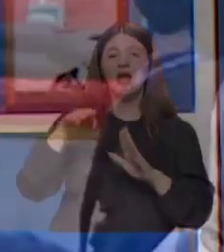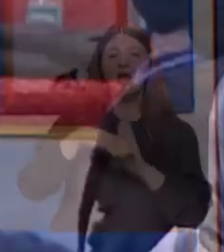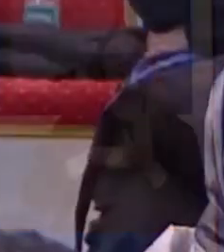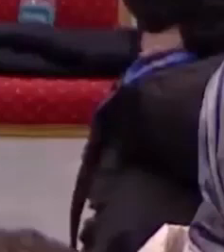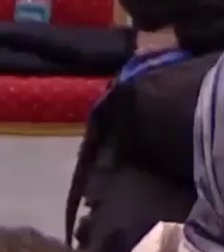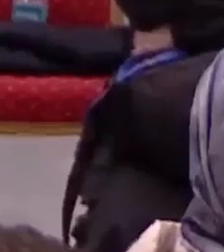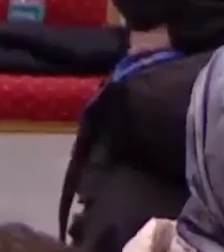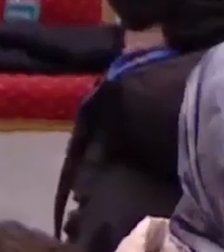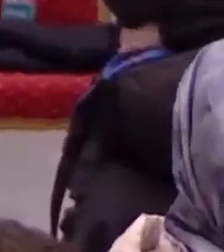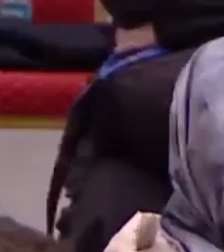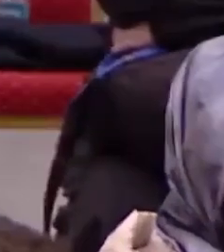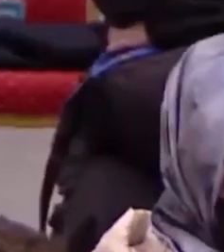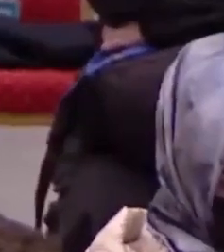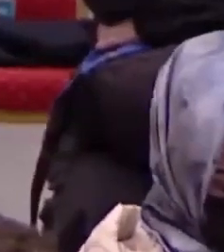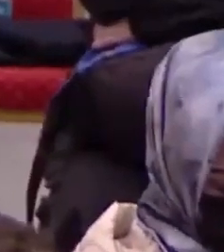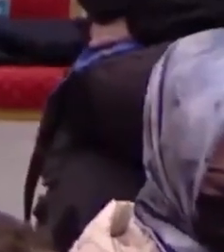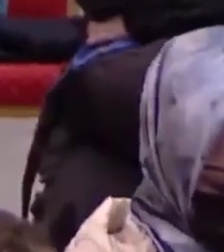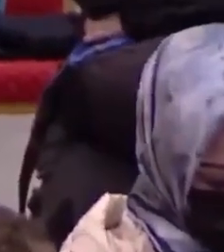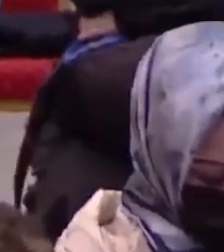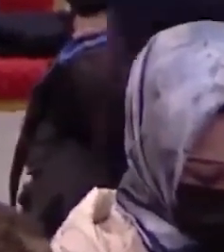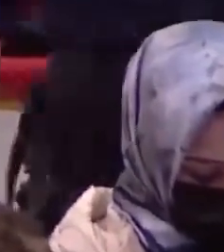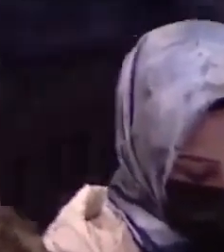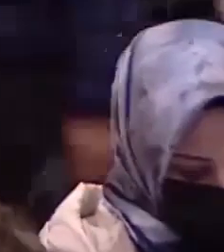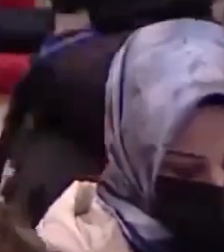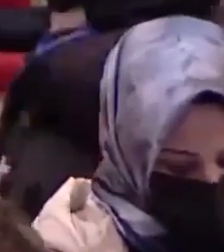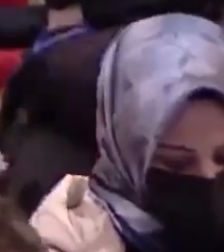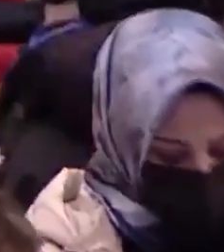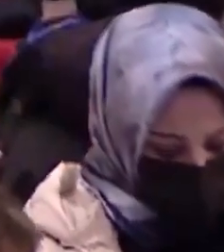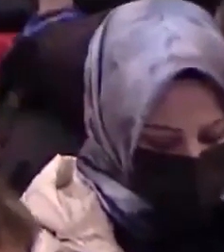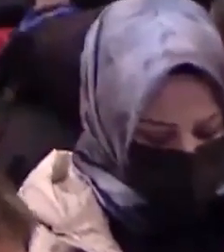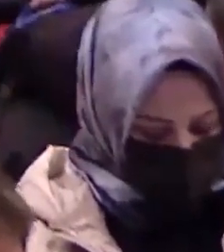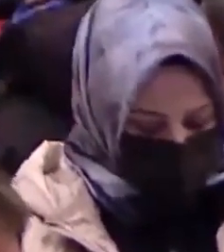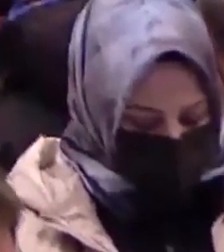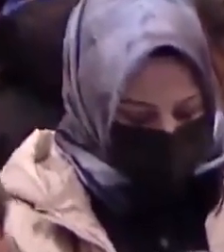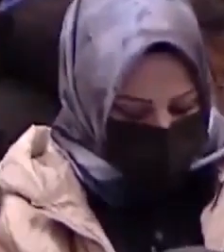zaten temelleri. Peki. Deva geliyor.